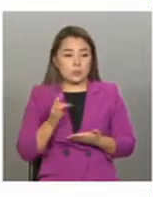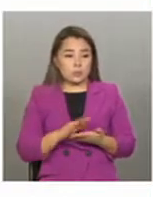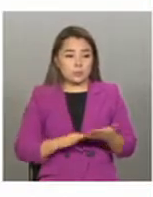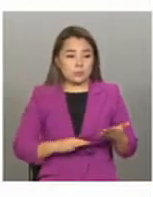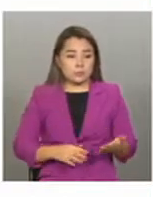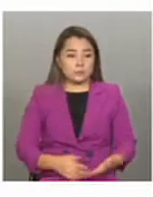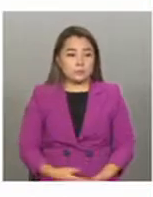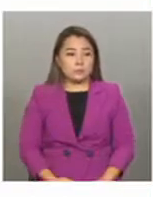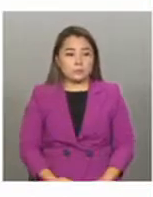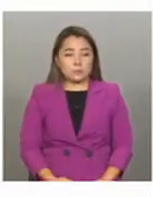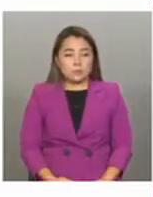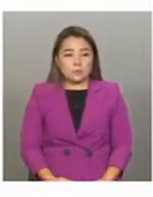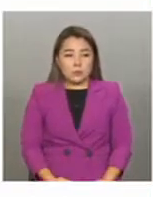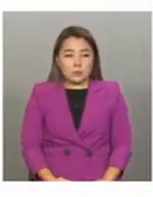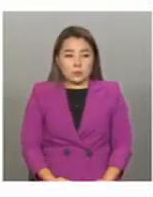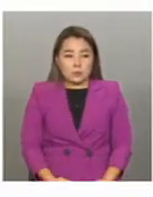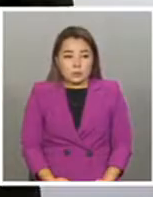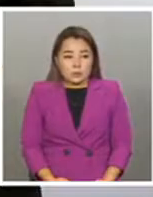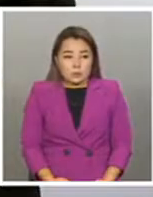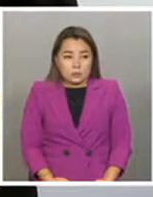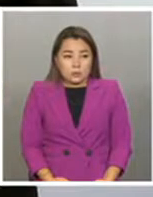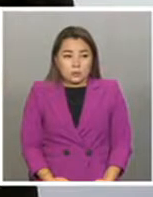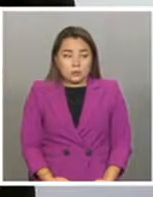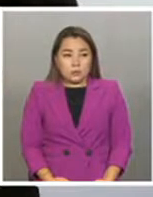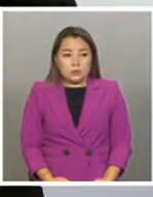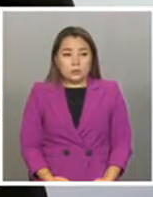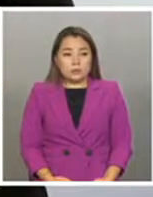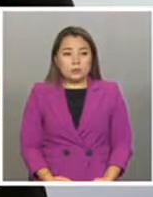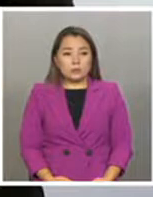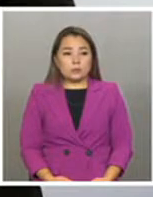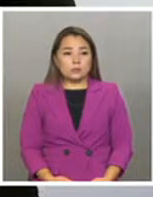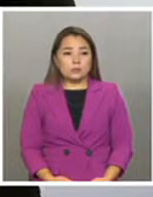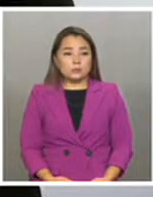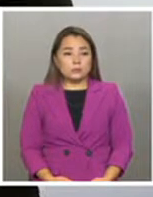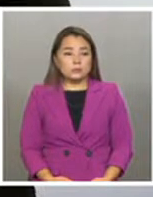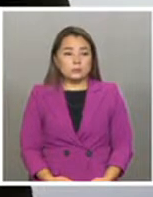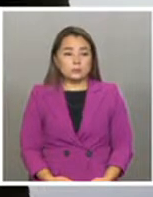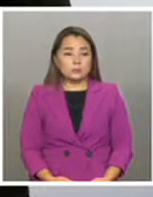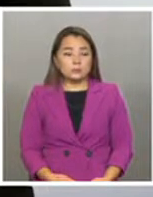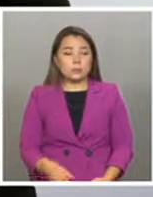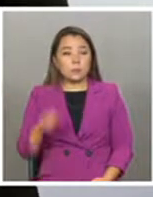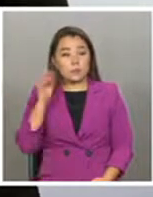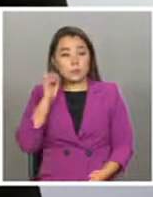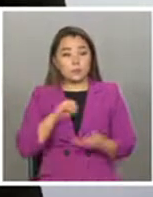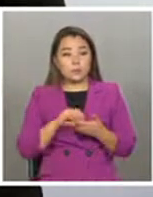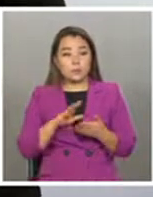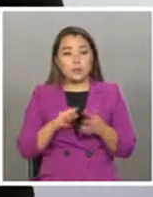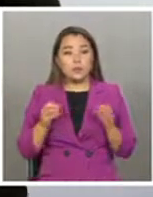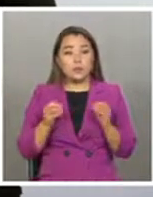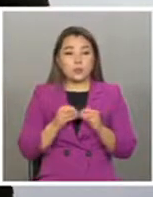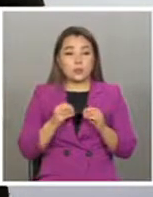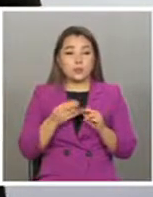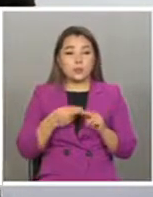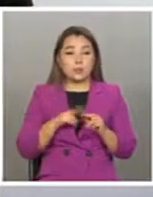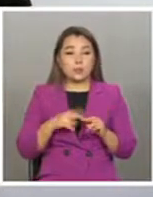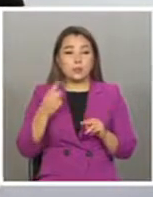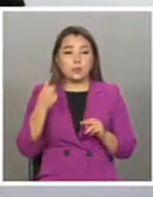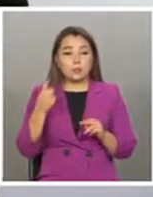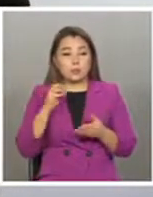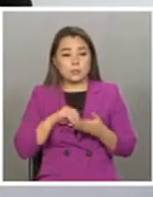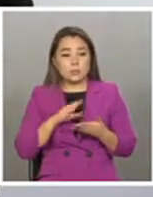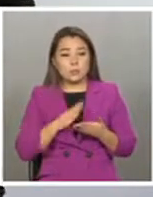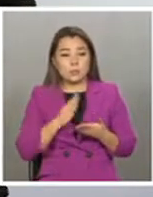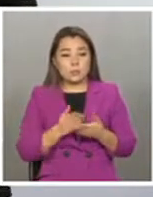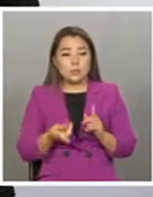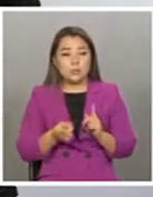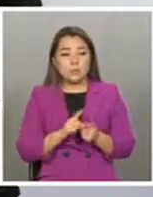цифрлардан тұратын ондық бөлшек түрінде жазамыз. Сонымен ондық таңбаларында бір цифр немесе реті